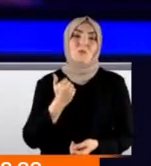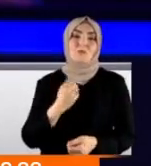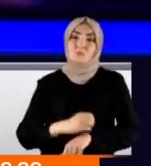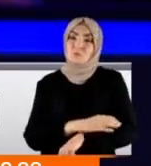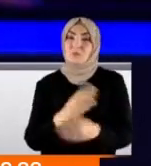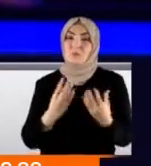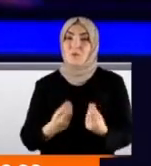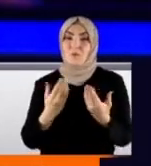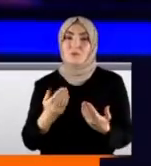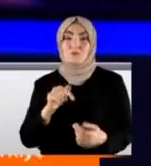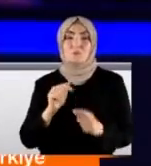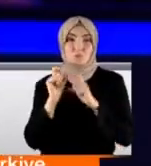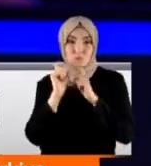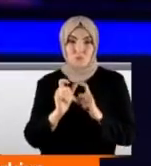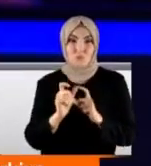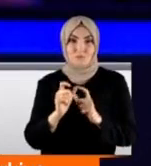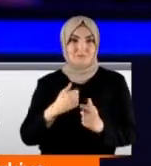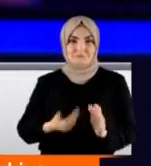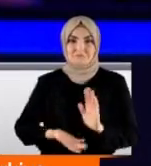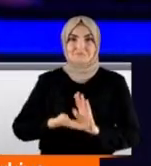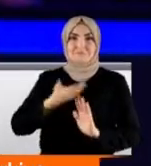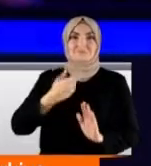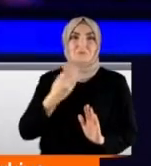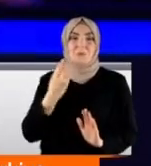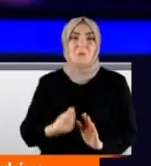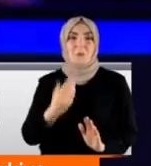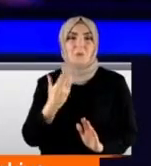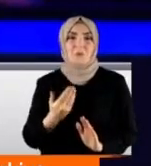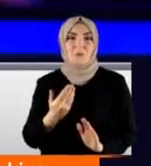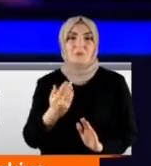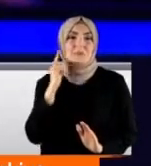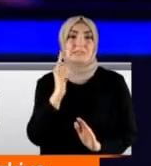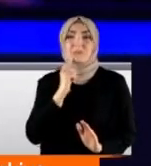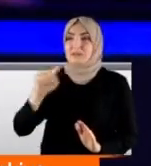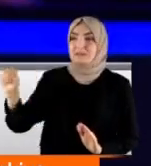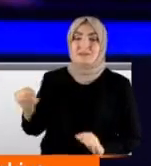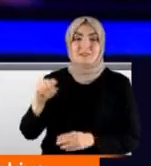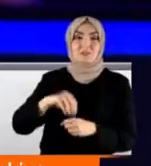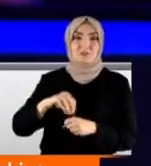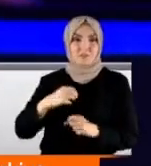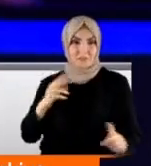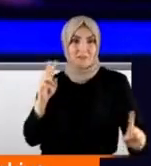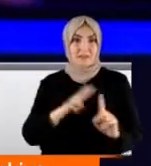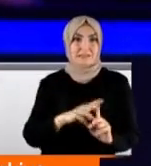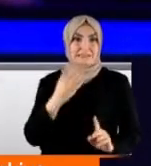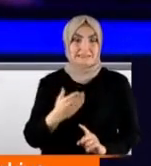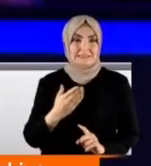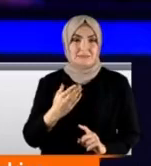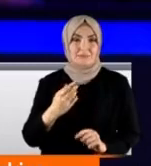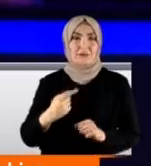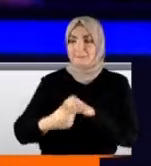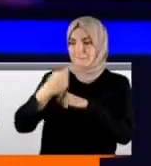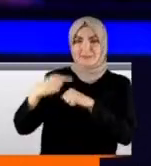kadar geliyor olmak, yani Seherler Camiası'nda biri olarak katılıp belki şimdi işaretçiliği öğrenmek isteyenler olmuş geçen